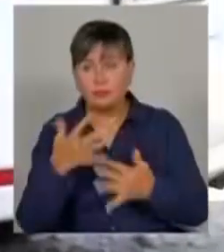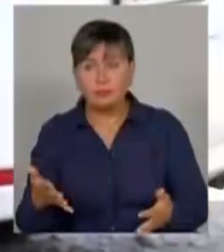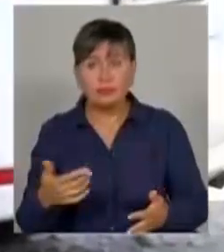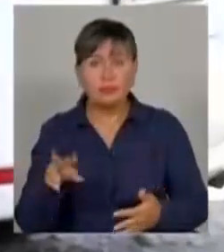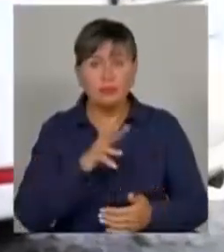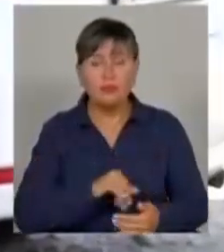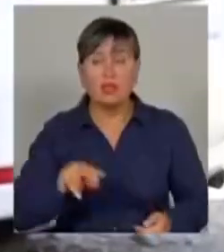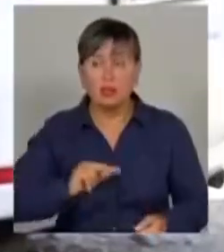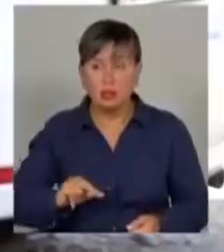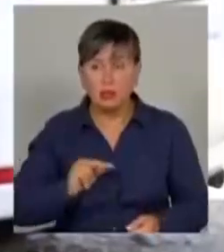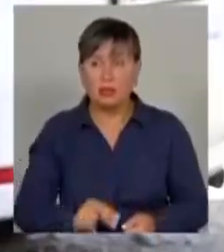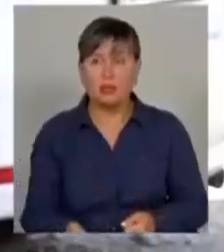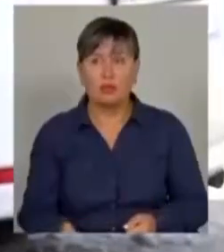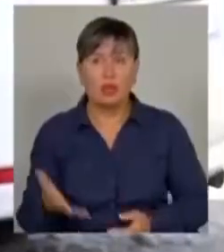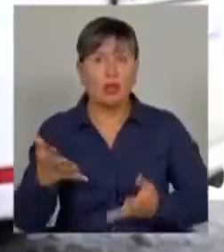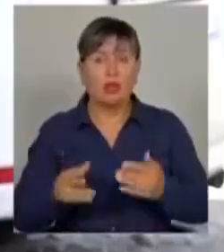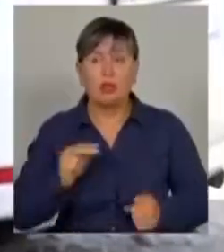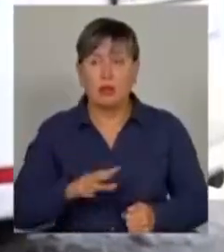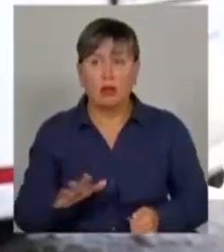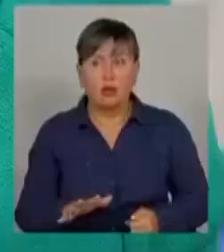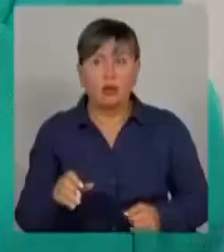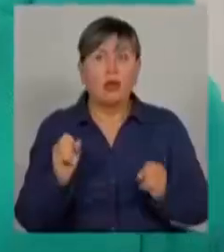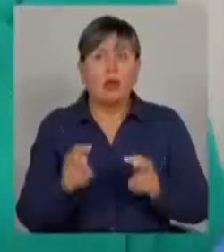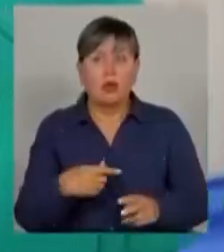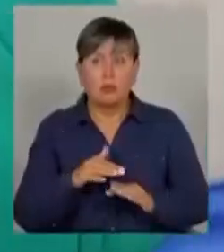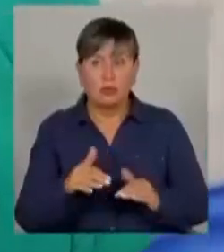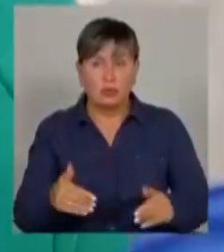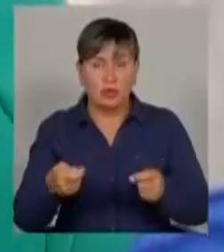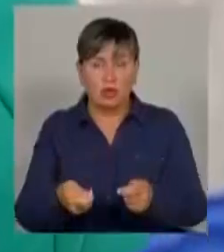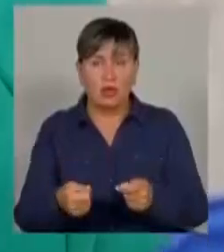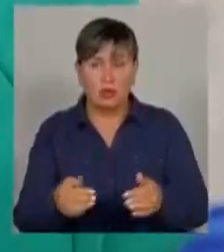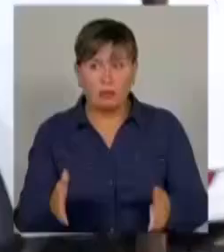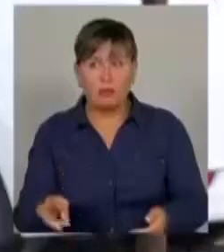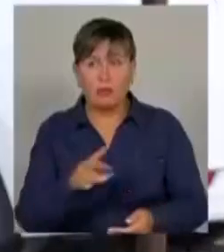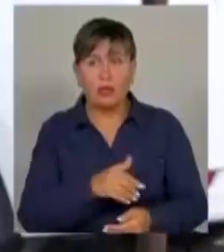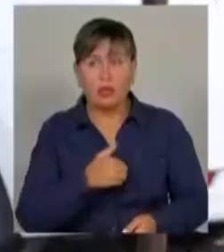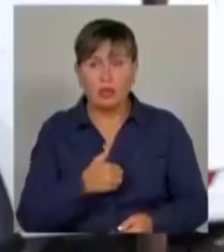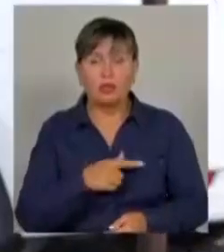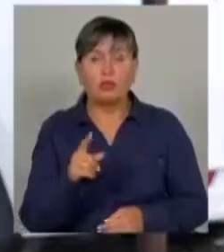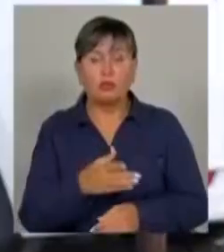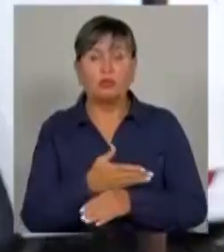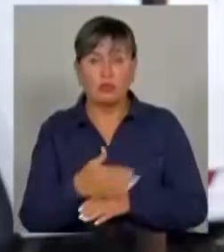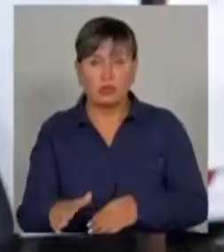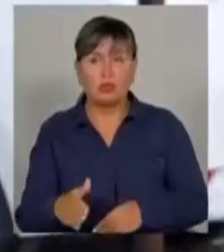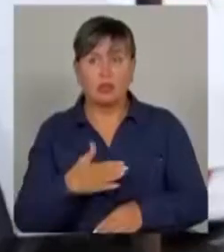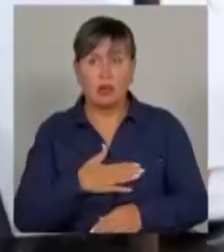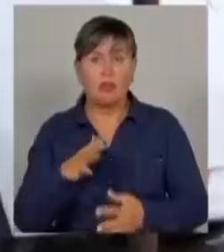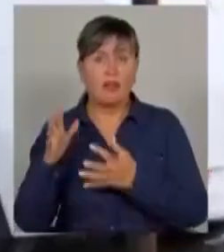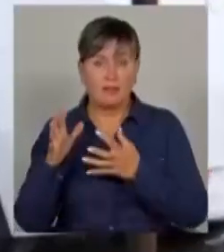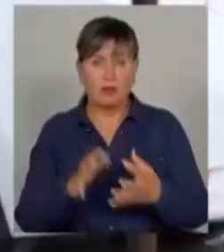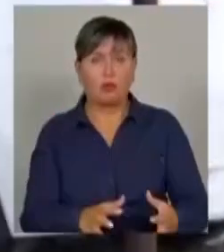все работаем. Если не работаем, где мы, как детей будем это кормить? Мы хотим, чтобы выделили нам